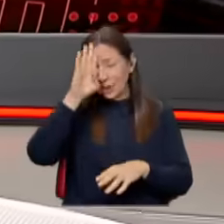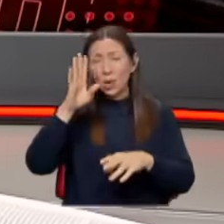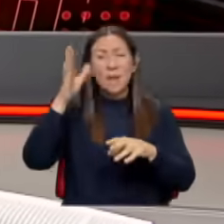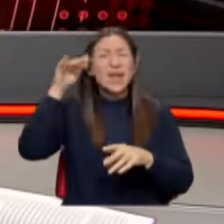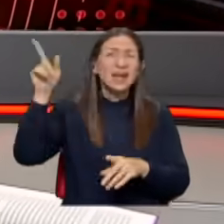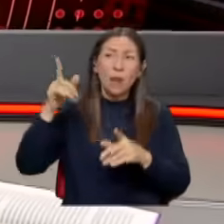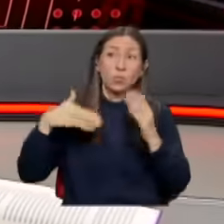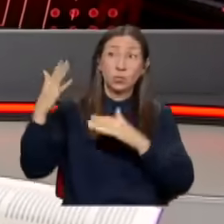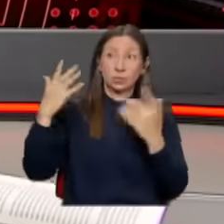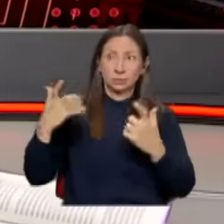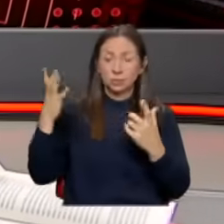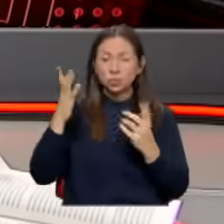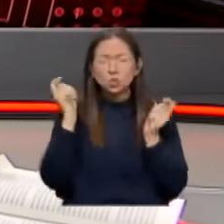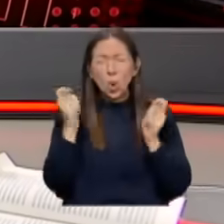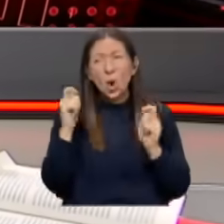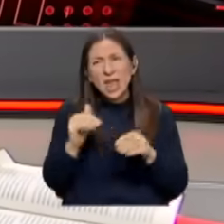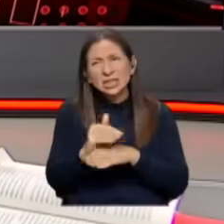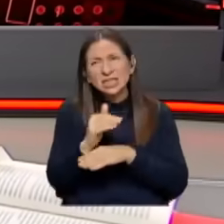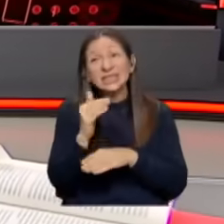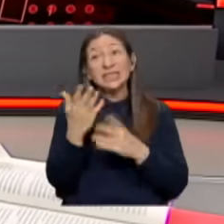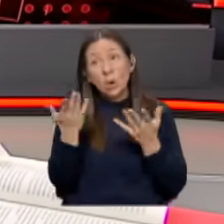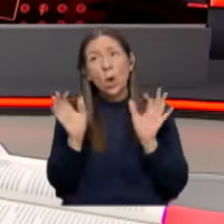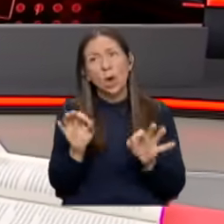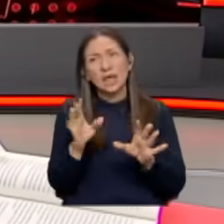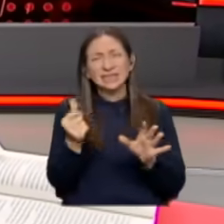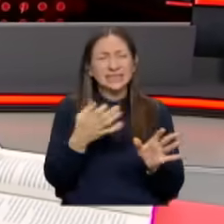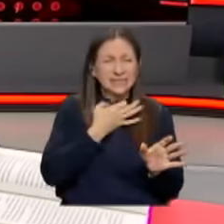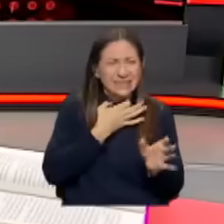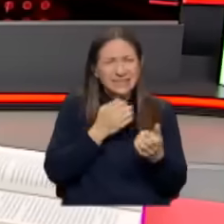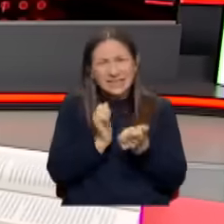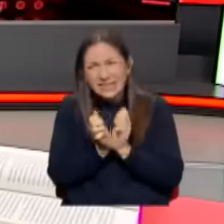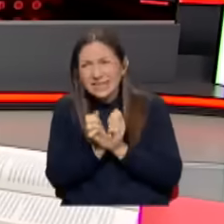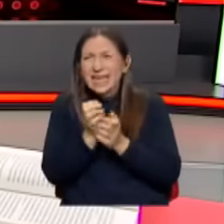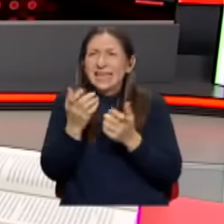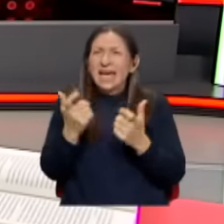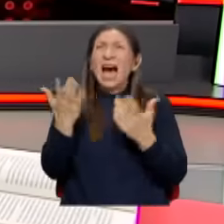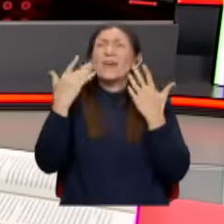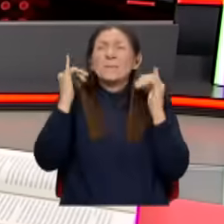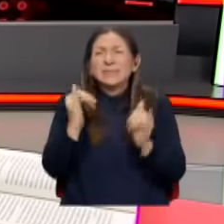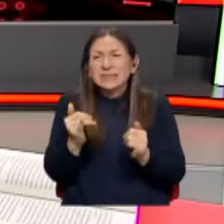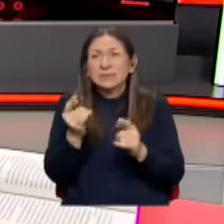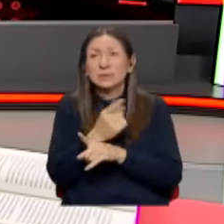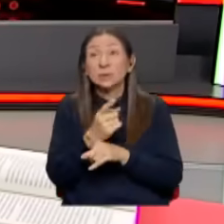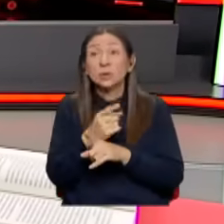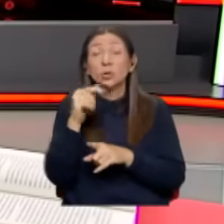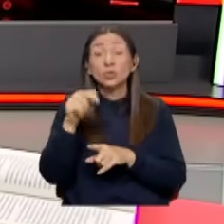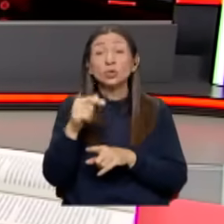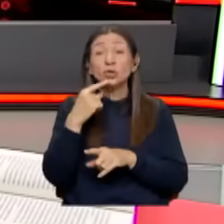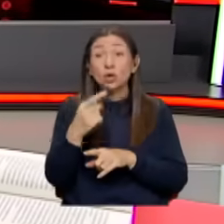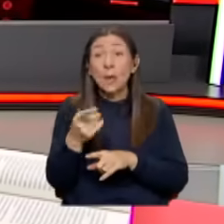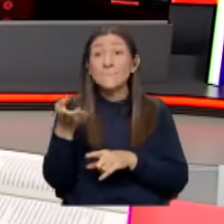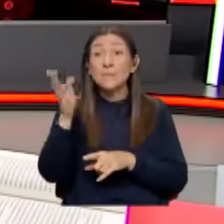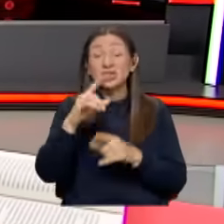York gibi, çok zor şartlarda yaşadıklarını, ki öyle gerçekten, sıkış tıkış, çalışma filan, hava kirli. Bunu